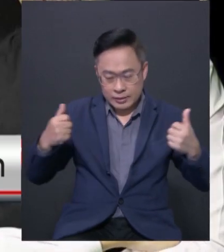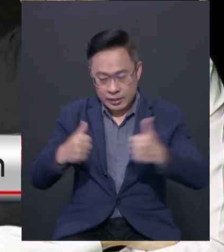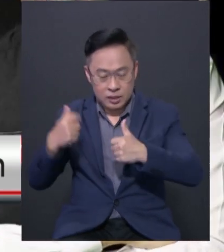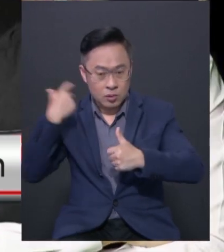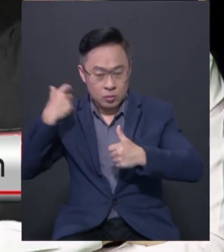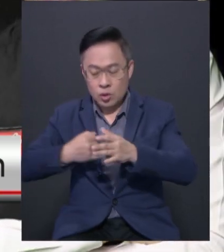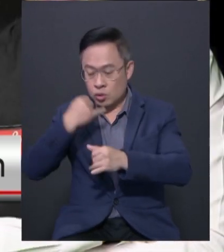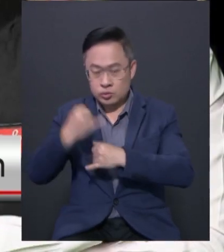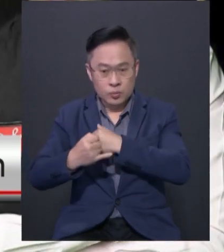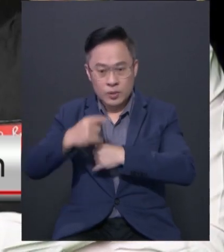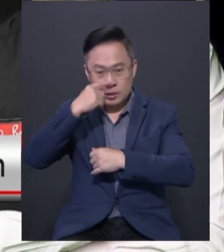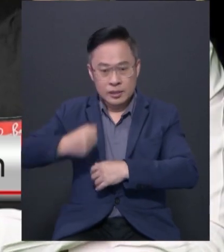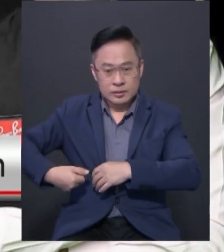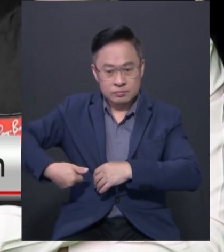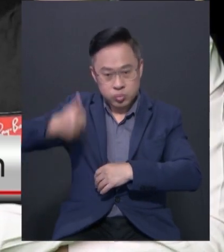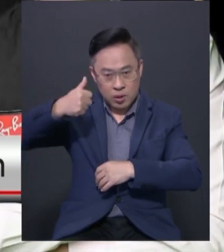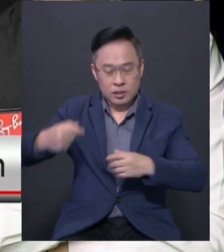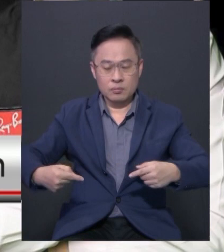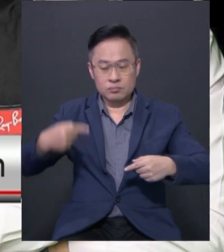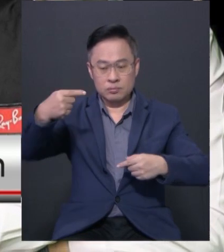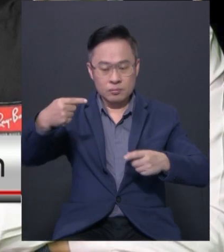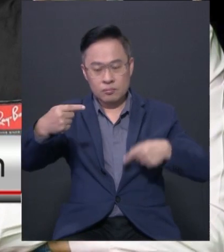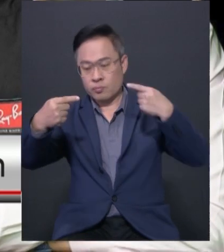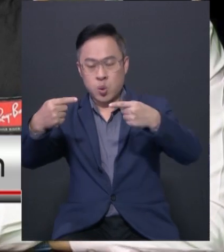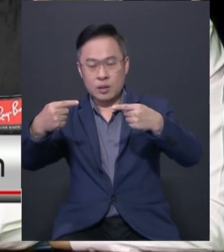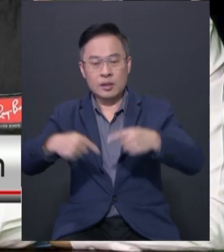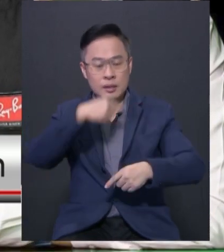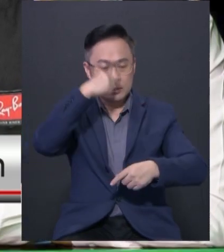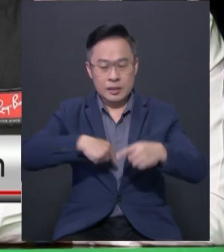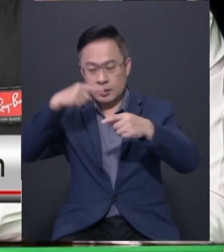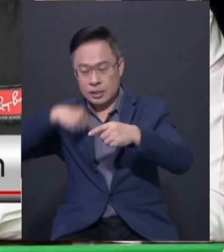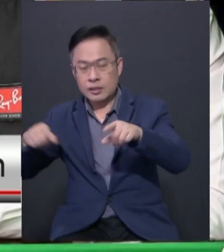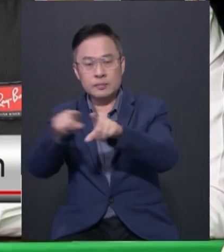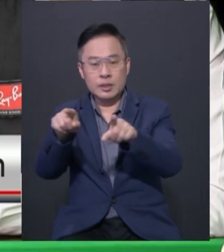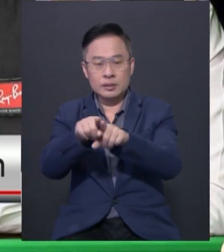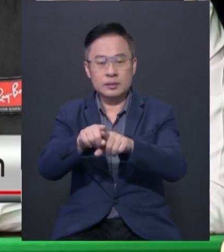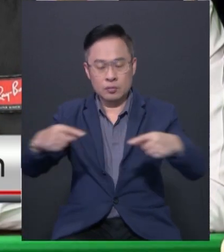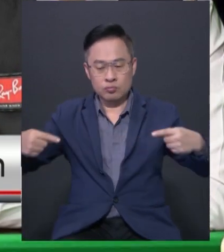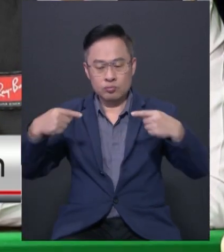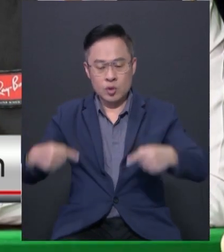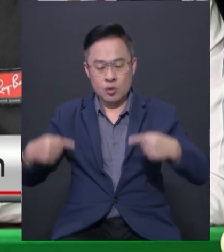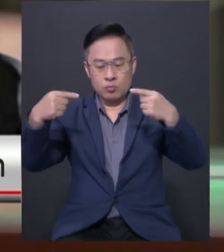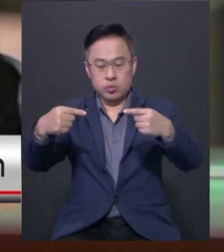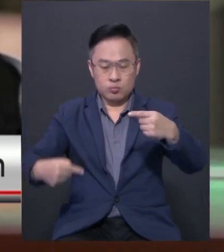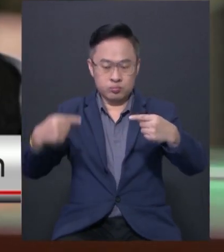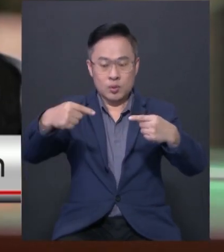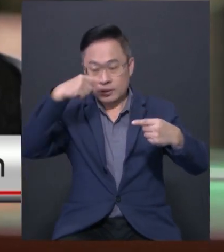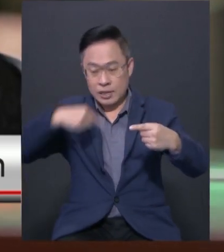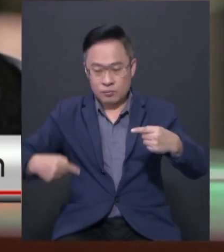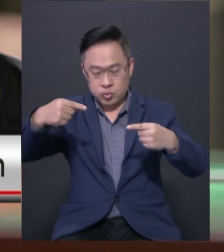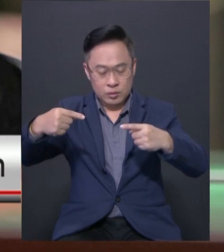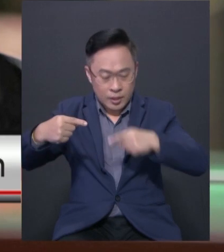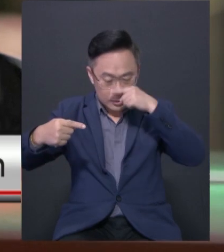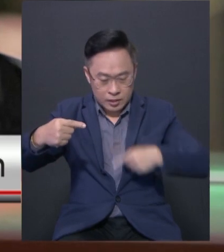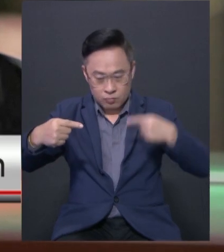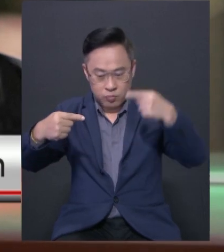ได้4ต่อ3เฟรมทำให้รอบชิงครับจะเป็นการเจอกันเองของนักสนุกเกอร์สาวไทยนะครับก็คือพลอยขอนแก่นจะเจอกับใบพัด